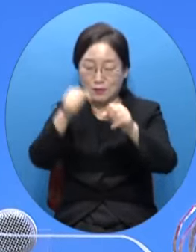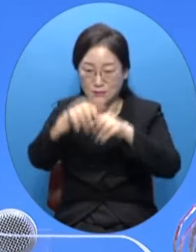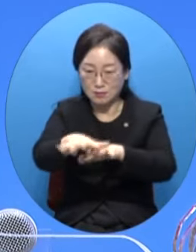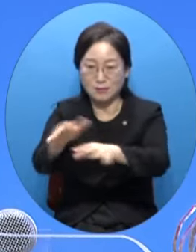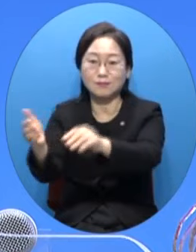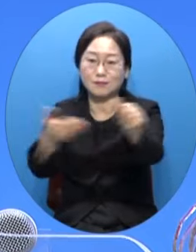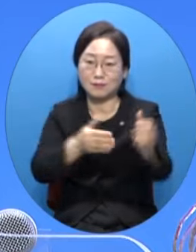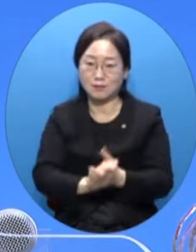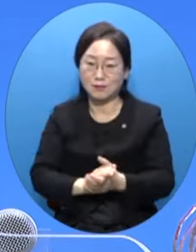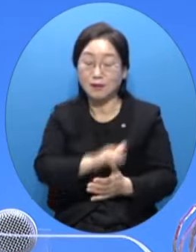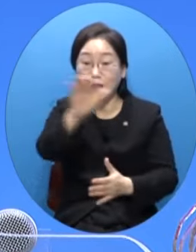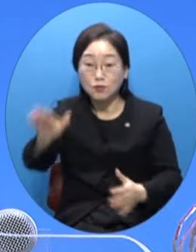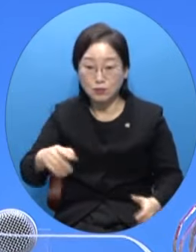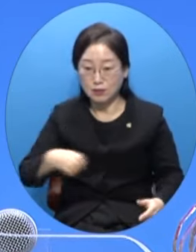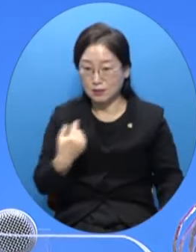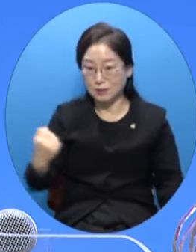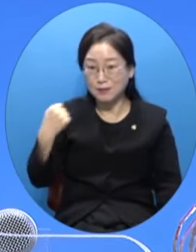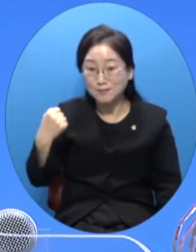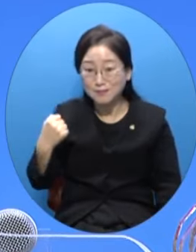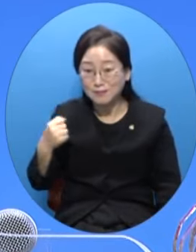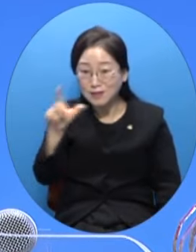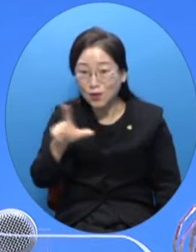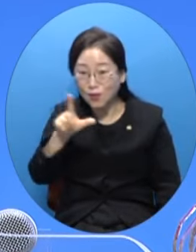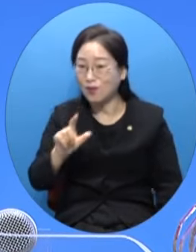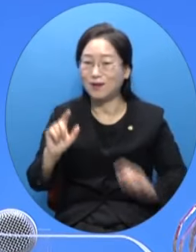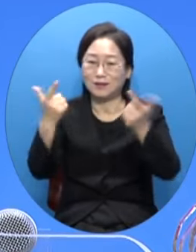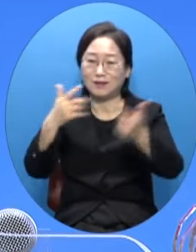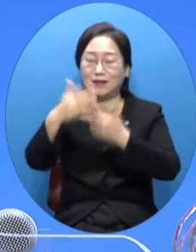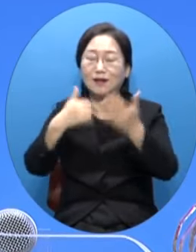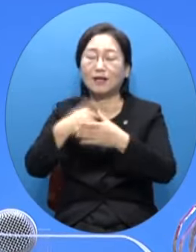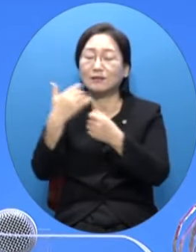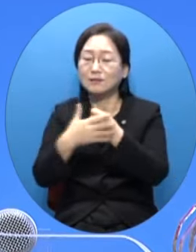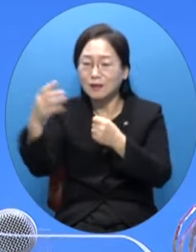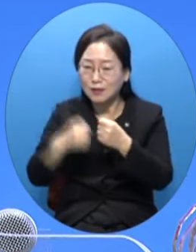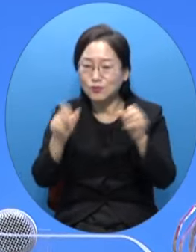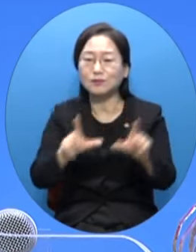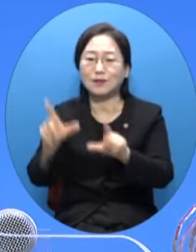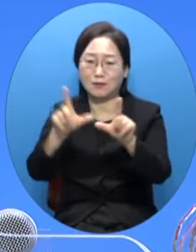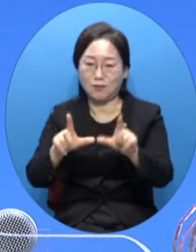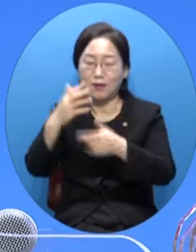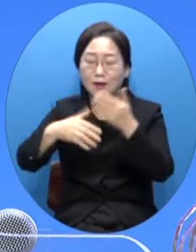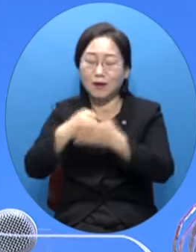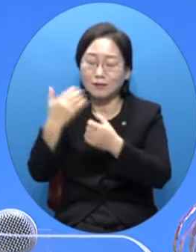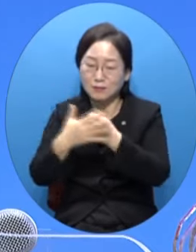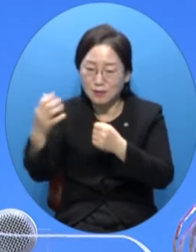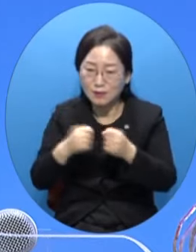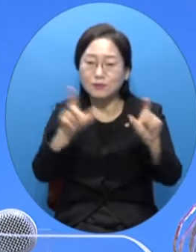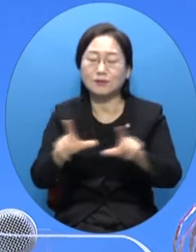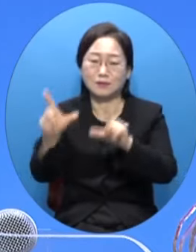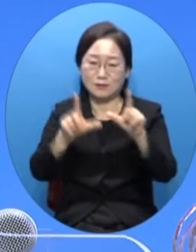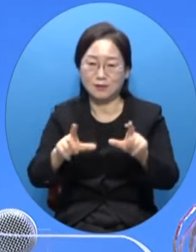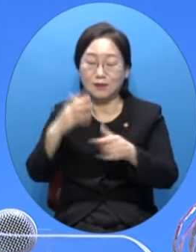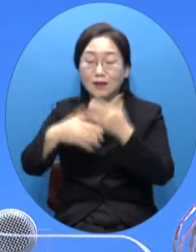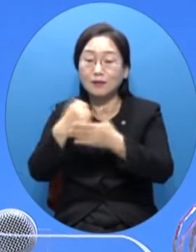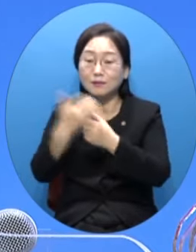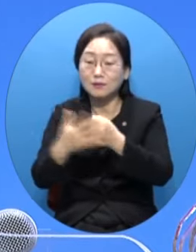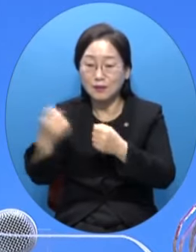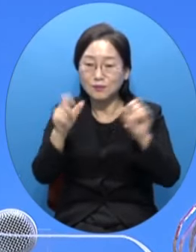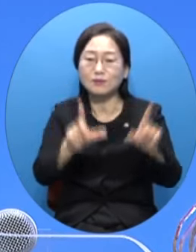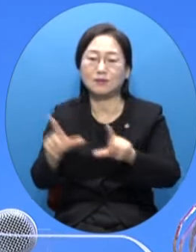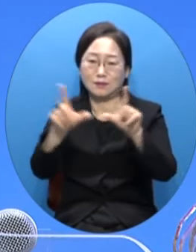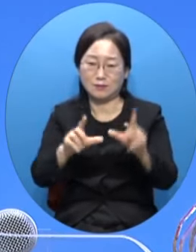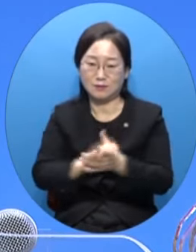바랍니다. 우리는 우리의 힘으로 사는 것이 아니라 하나님의 은혜로 사는 것입니다. 하나님의 은혜로 사는 것입니다. 하나님의 은혜로 사는